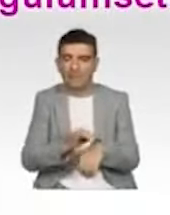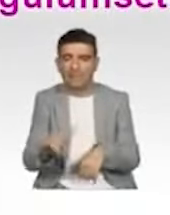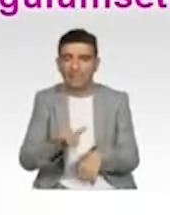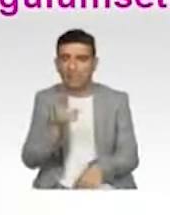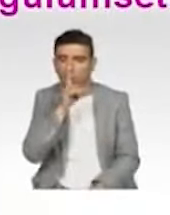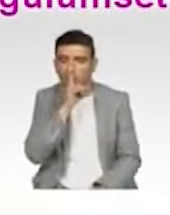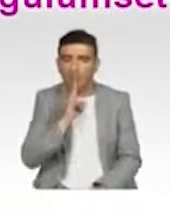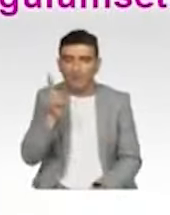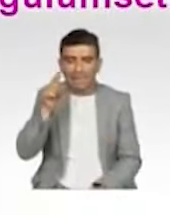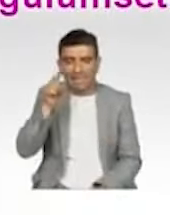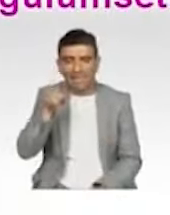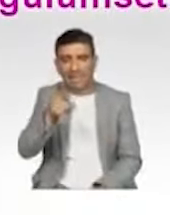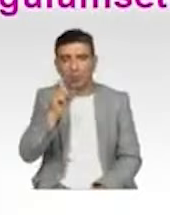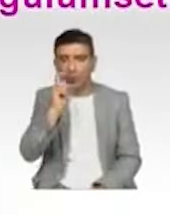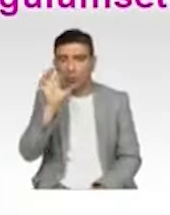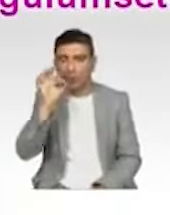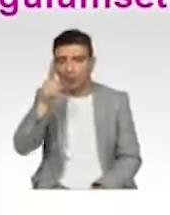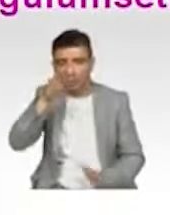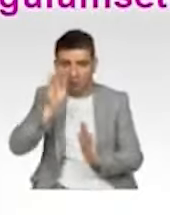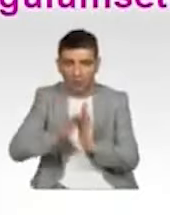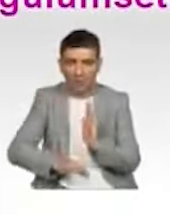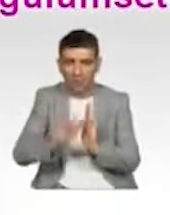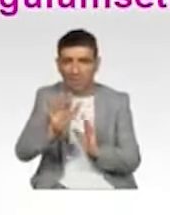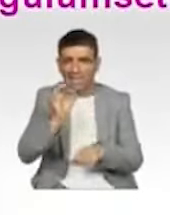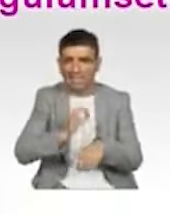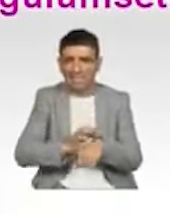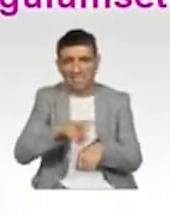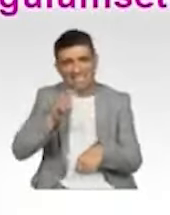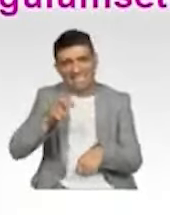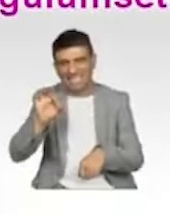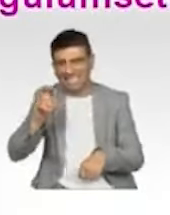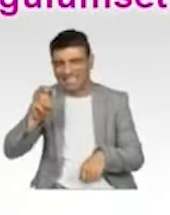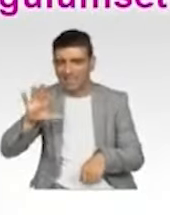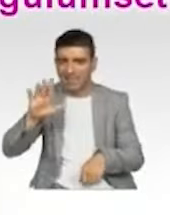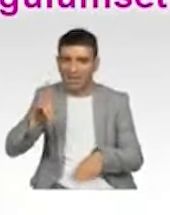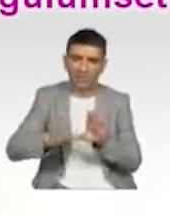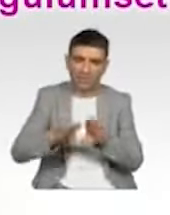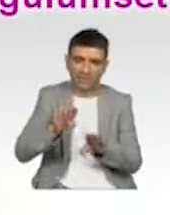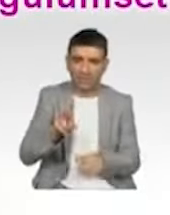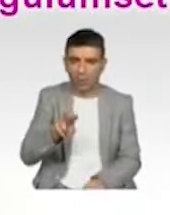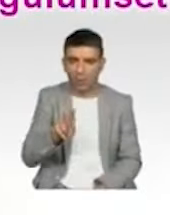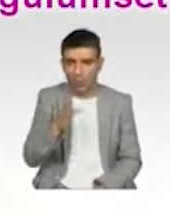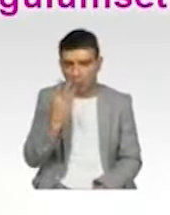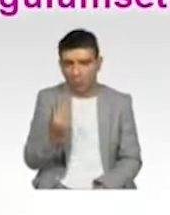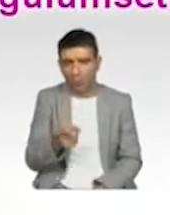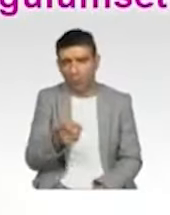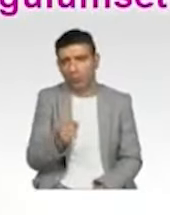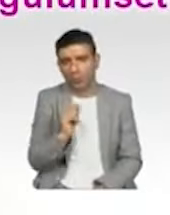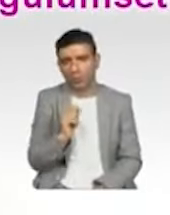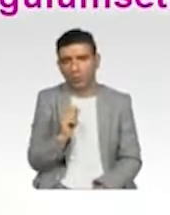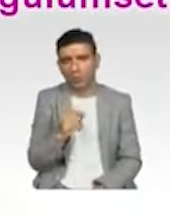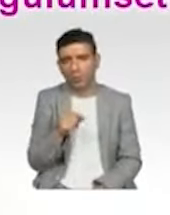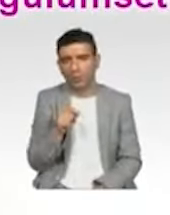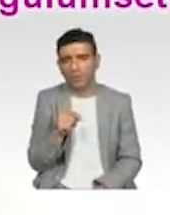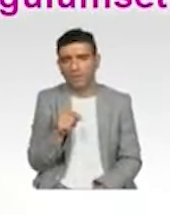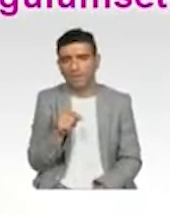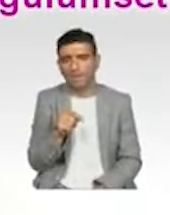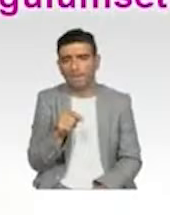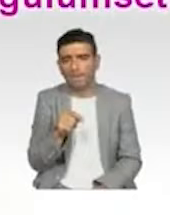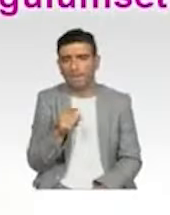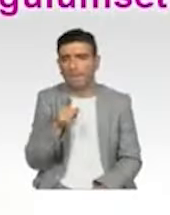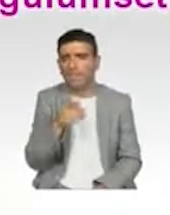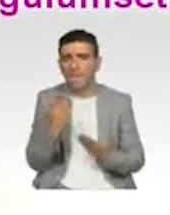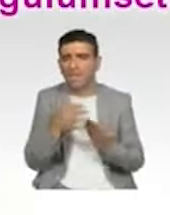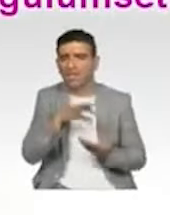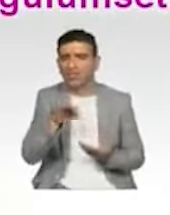100 dereceden 90 dereceye gelir. Tamam. 5 dakikada 80-85 dereceye gelir. Sonra bununla çay demleyeceğiz.